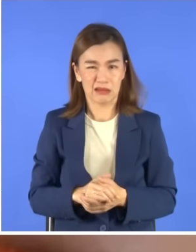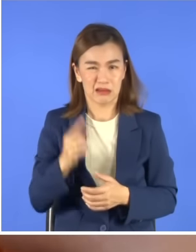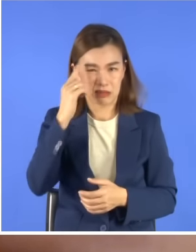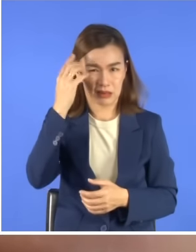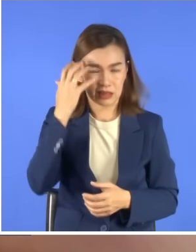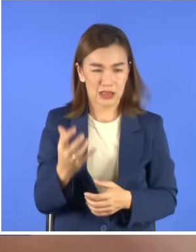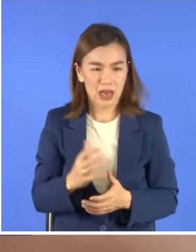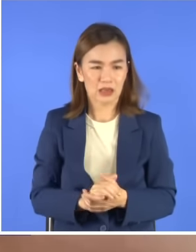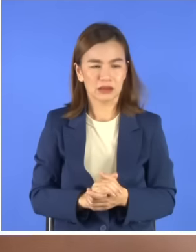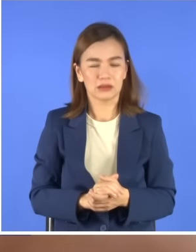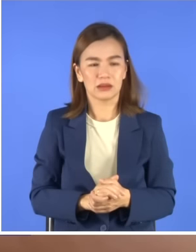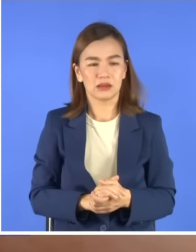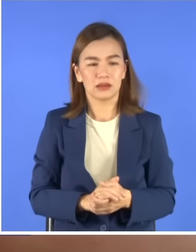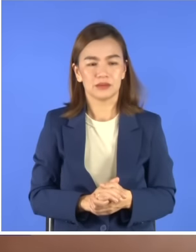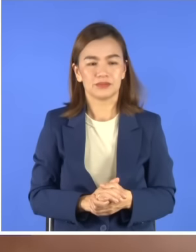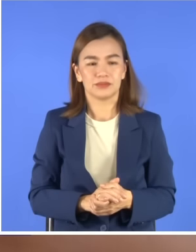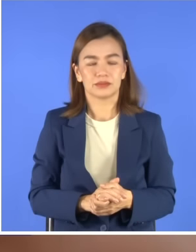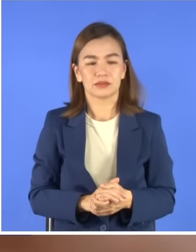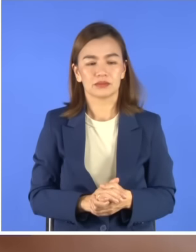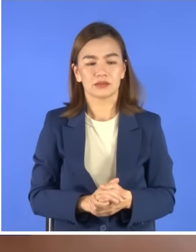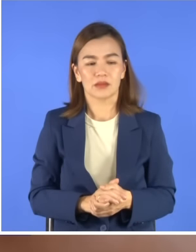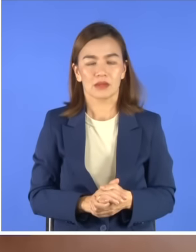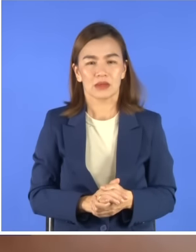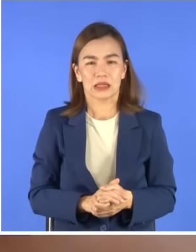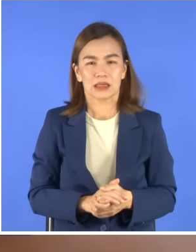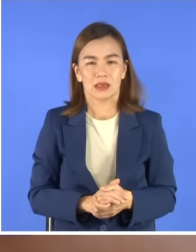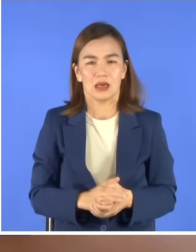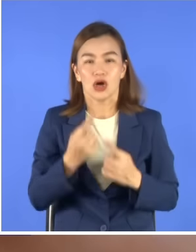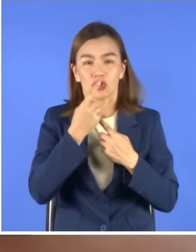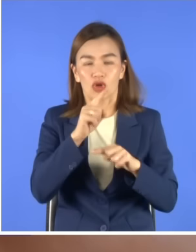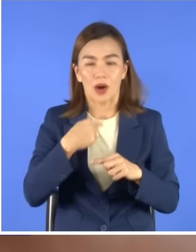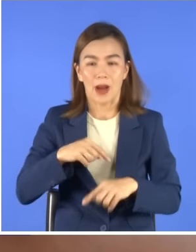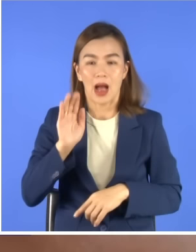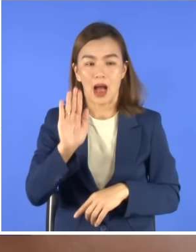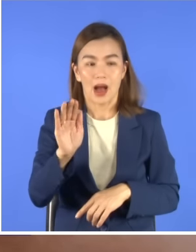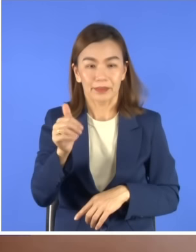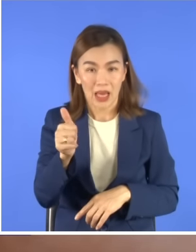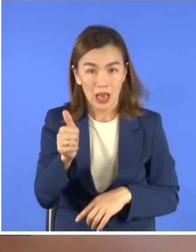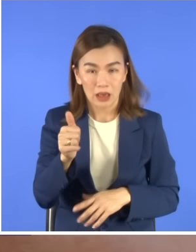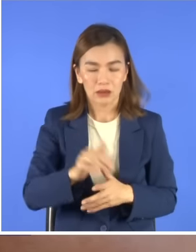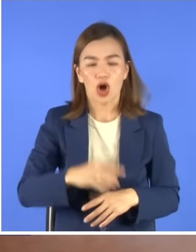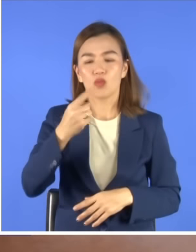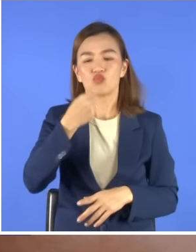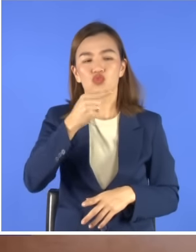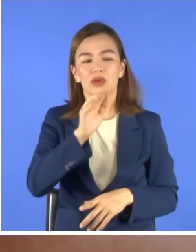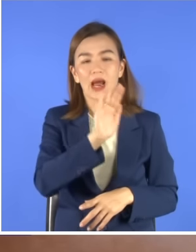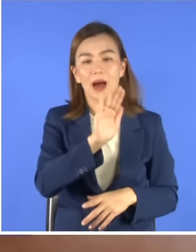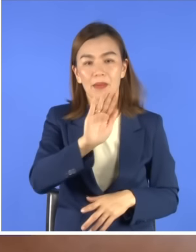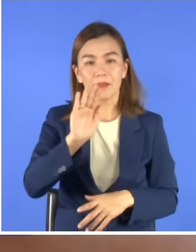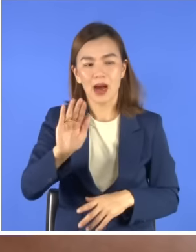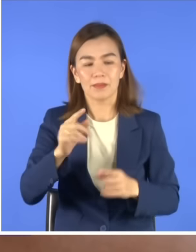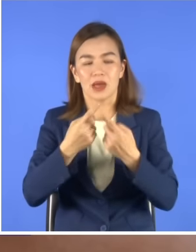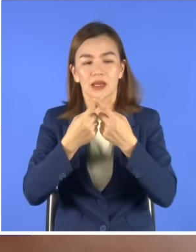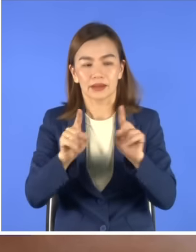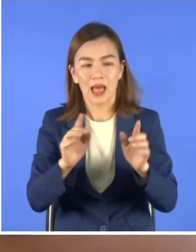ม มันครอบคลุมเลยไม่ได้เลย คือถามว่าเราห้ามได้ไหมเราก็ห้ามได้ด้วยคำพูดแค่นั้นเองแต่ว่าไอ้เรื่องปฏิบัติ